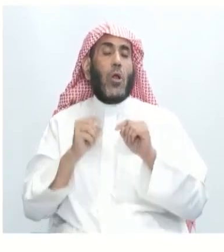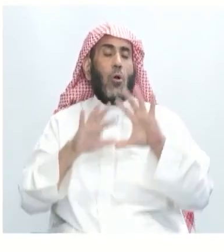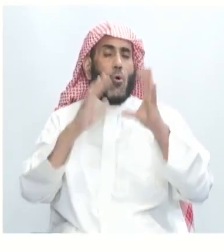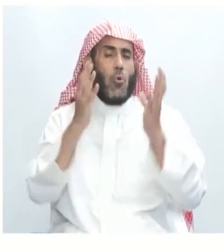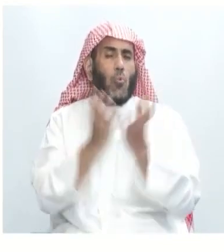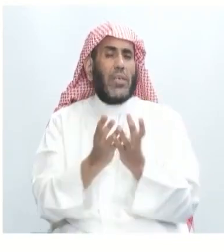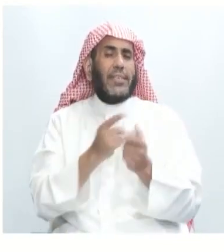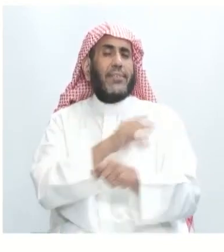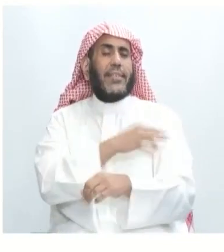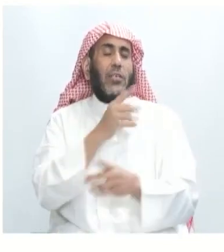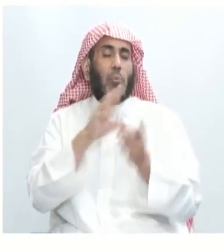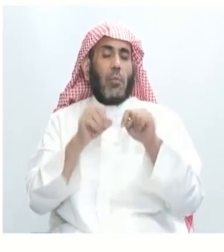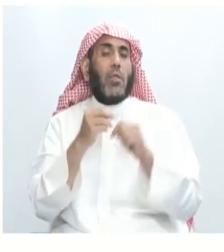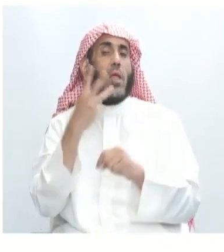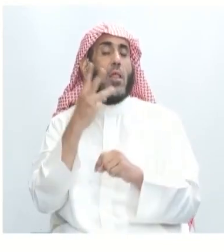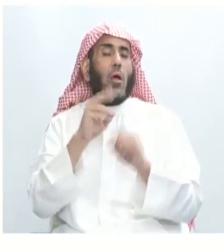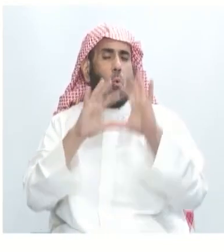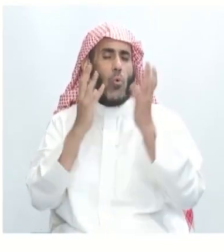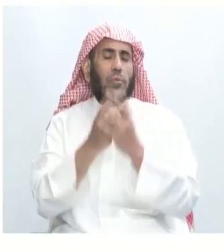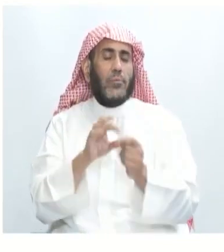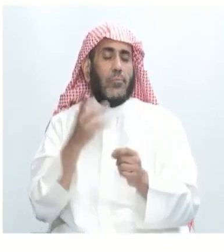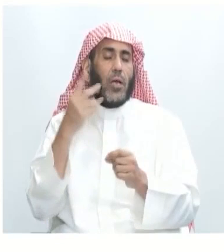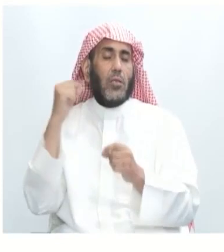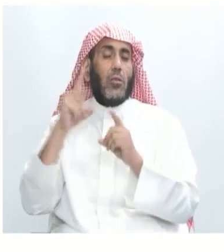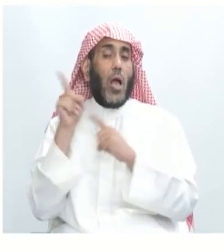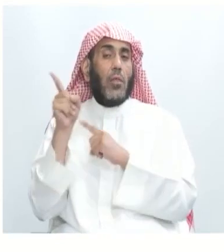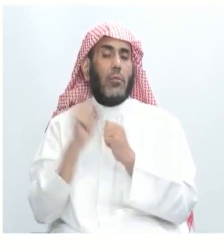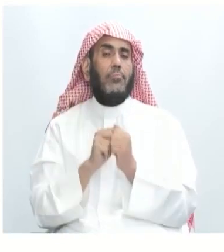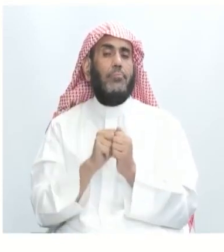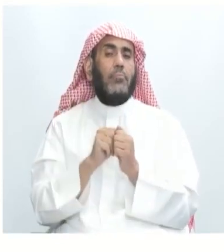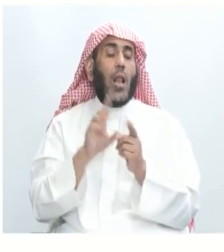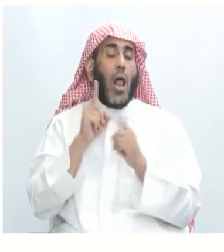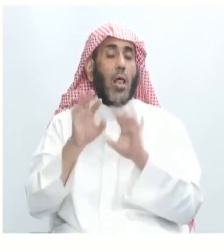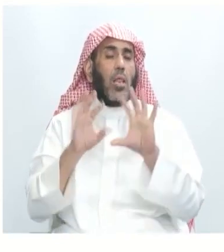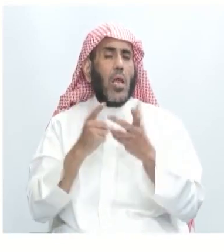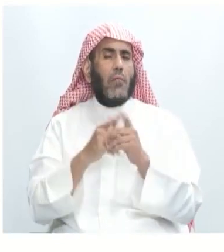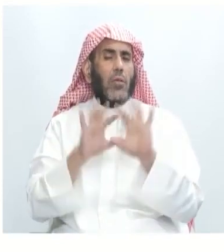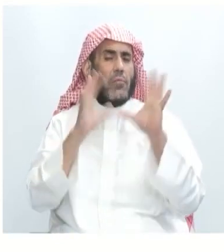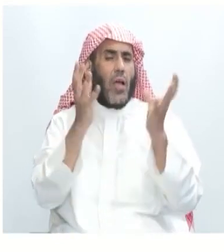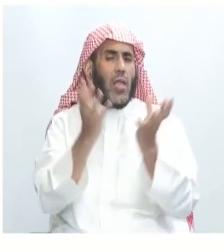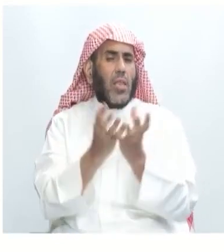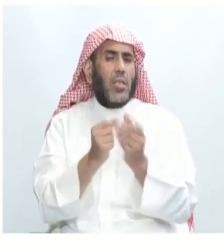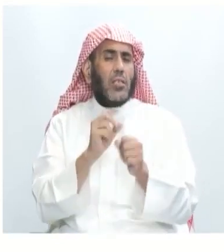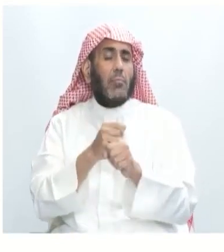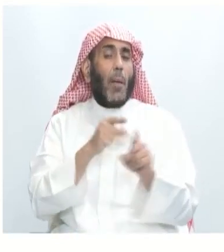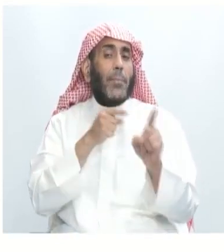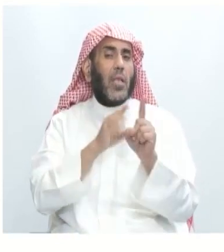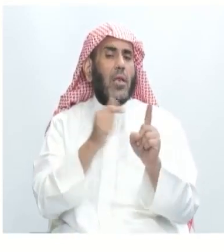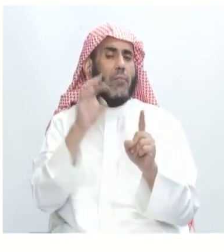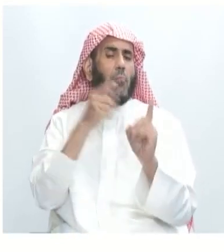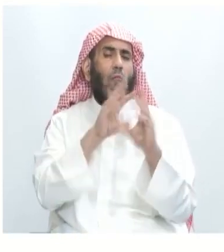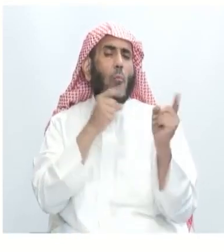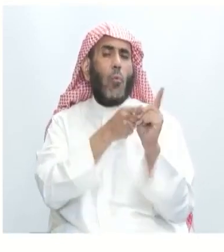تجربه الان هنا ثالثا وصف تجربه علميه ولاحظ هذه التجربه طبعا لاحظ كيف تصف تجربه تادا بالتعريف